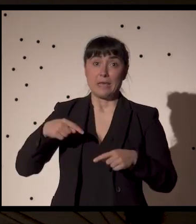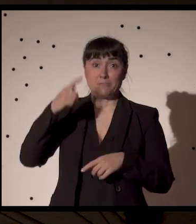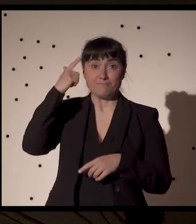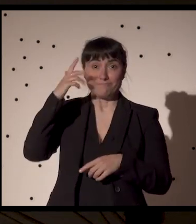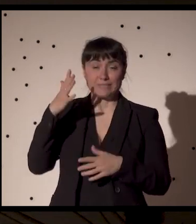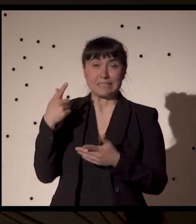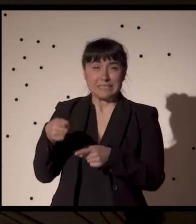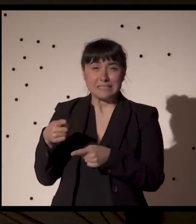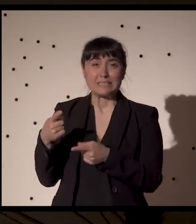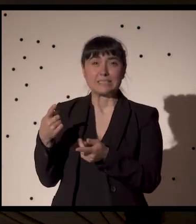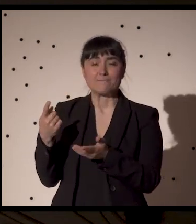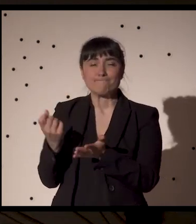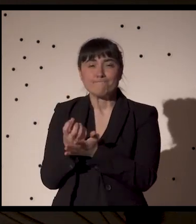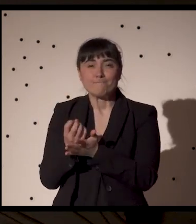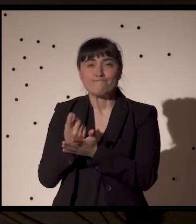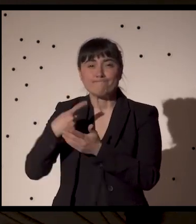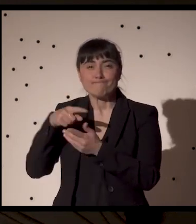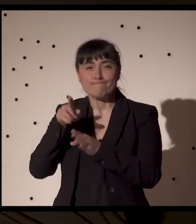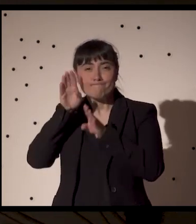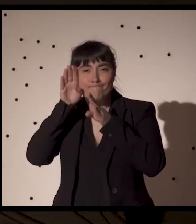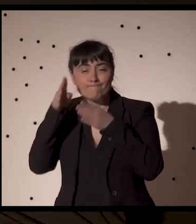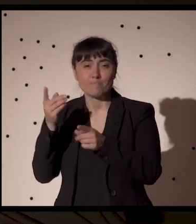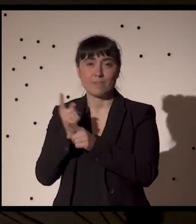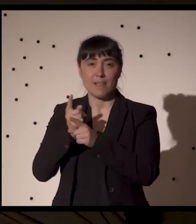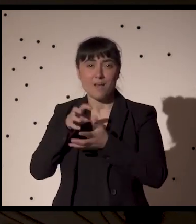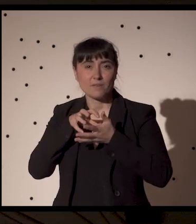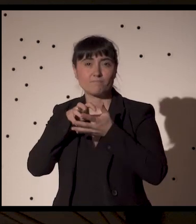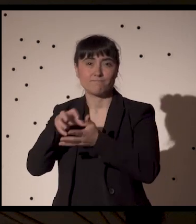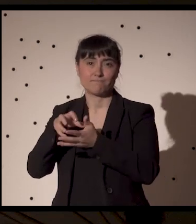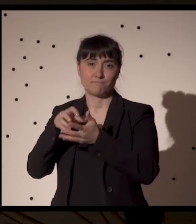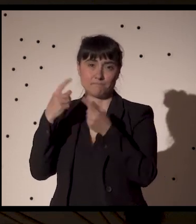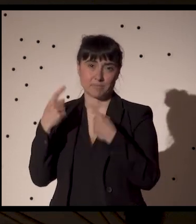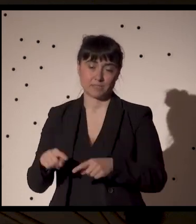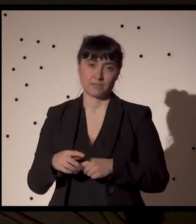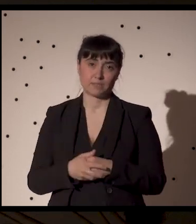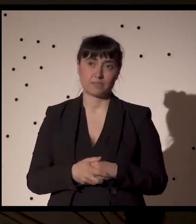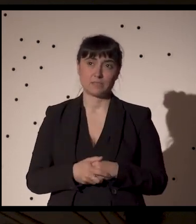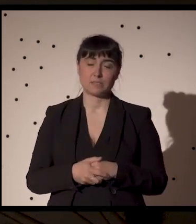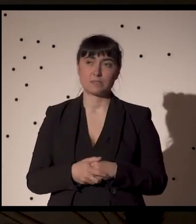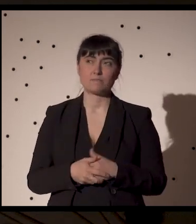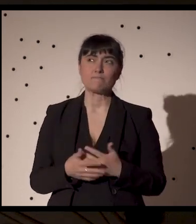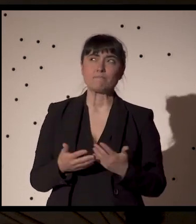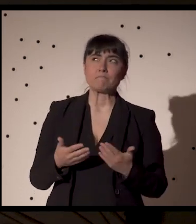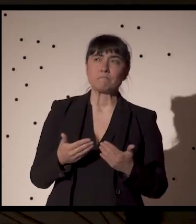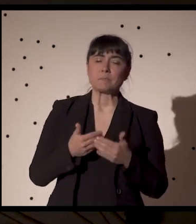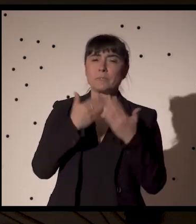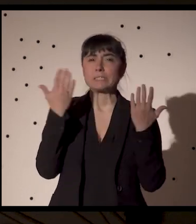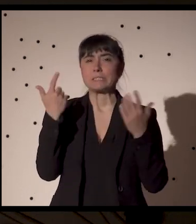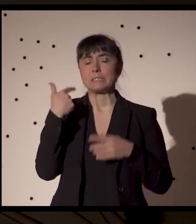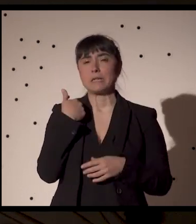per il futuro del del teatro faceva il conto stamattina che